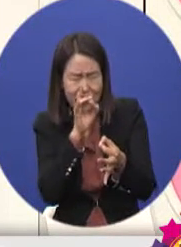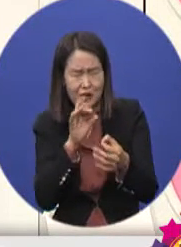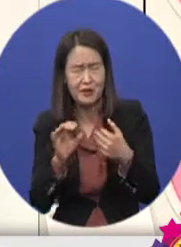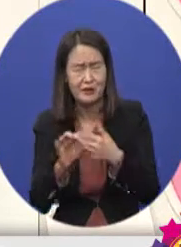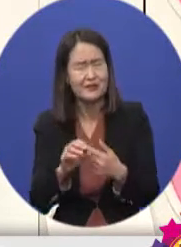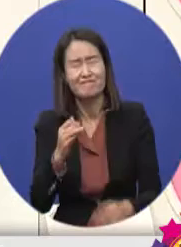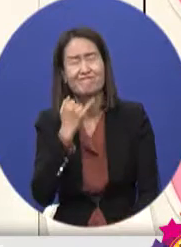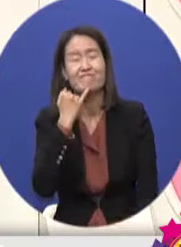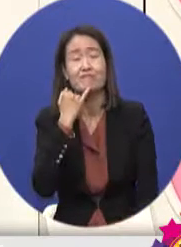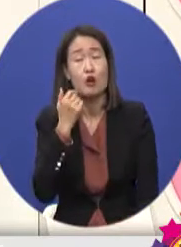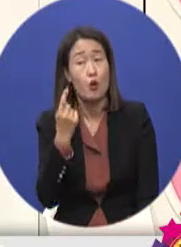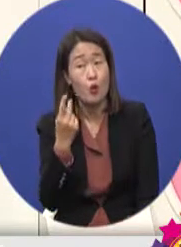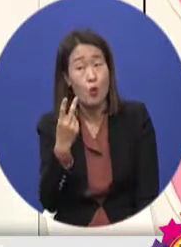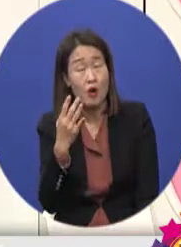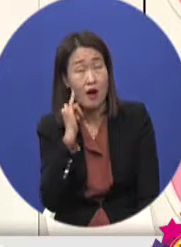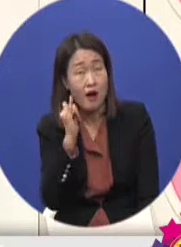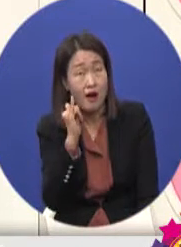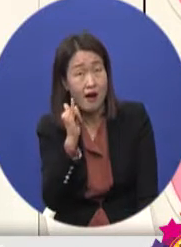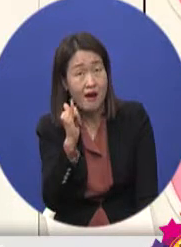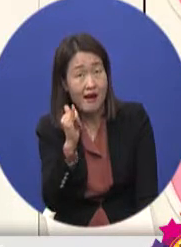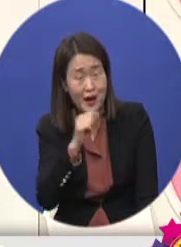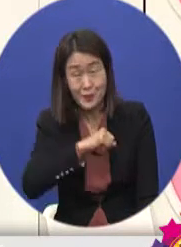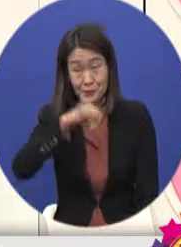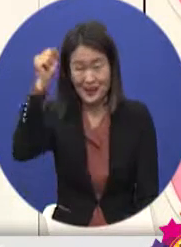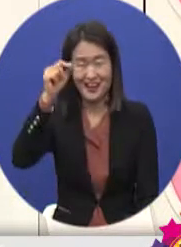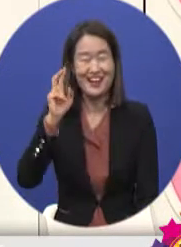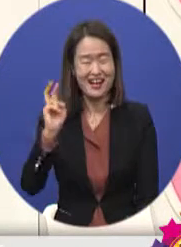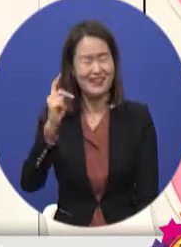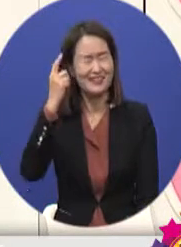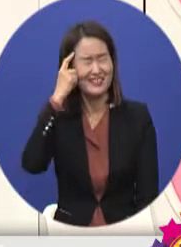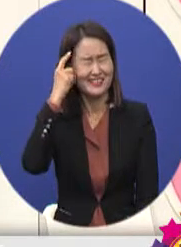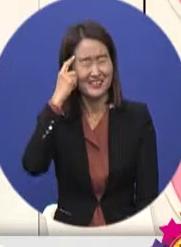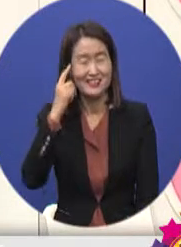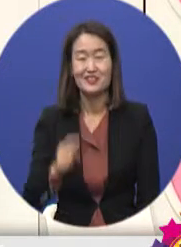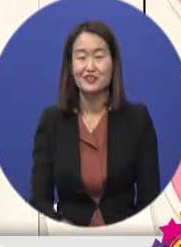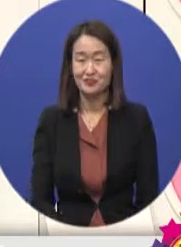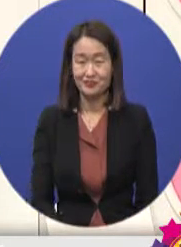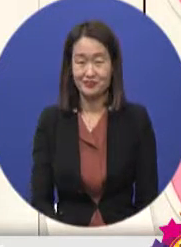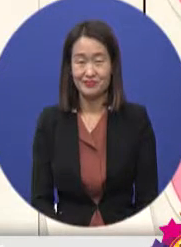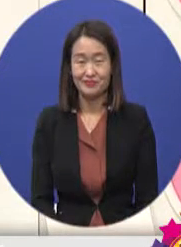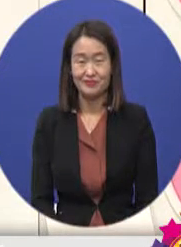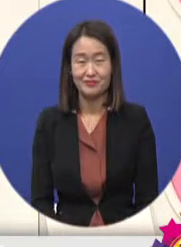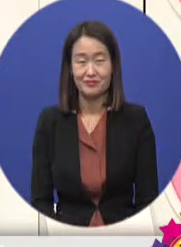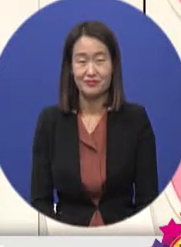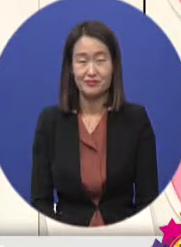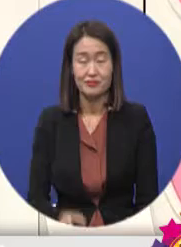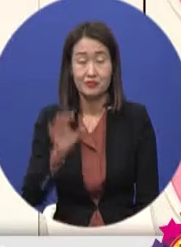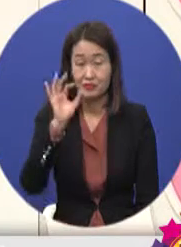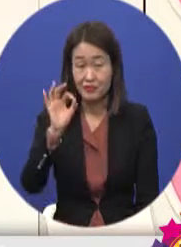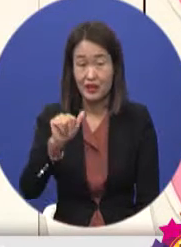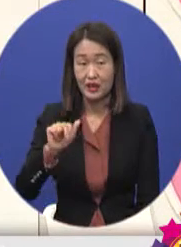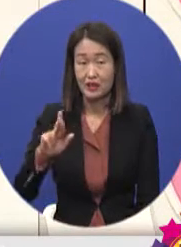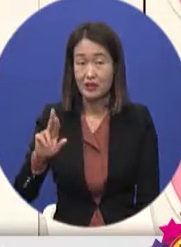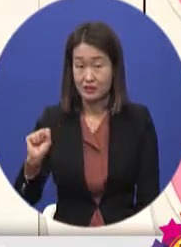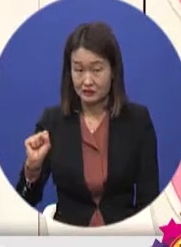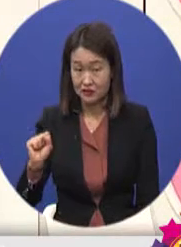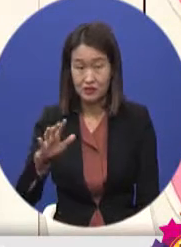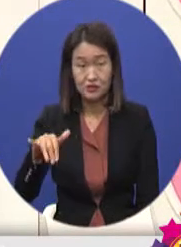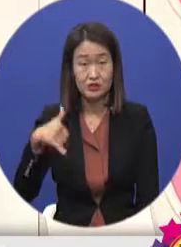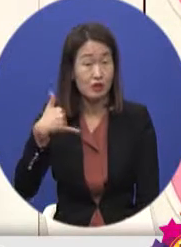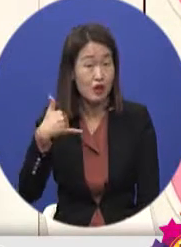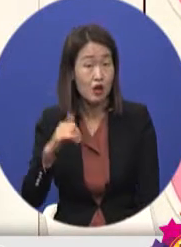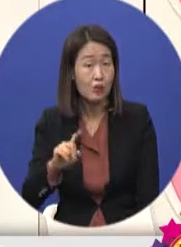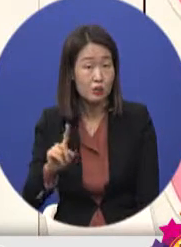번, 서너 번 해보시면 저희와 만날 수 있지 않나 생각합니다. 네, 자, 저희 ARS